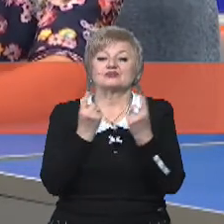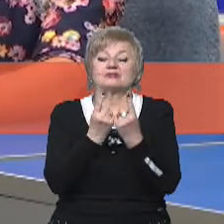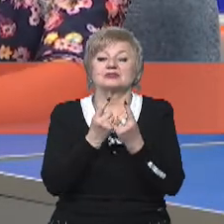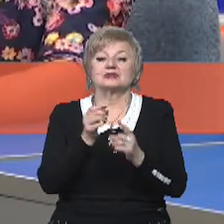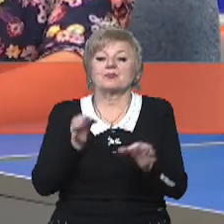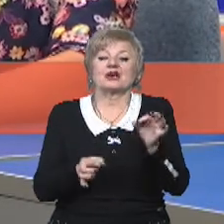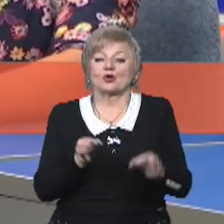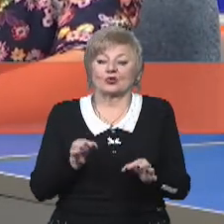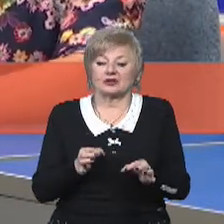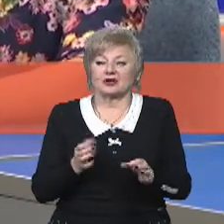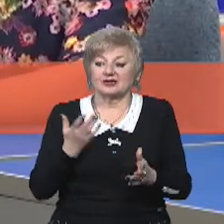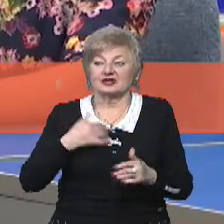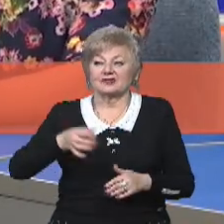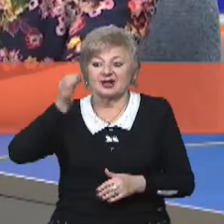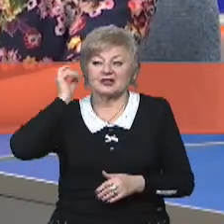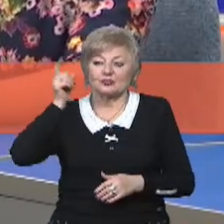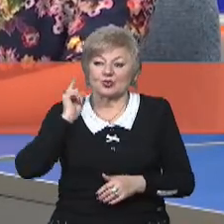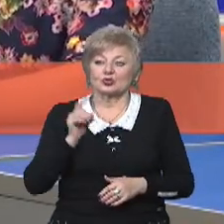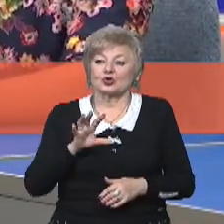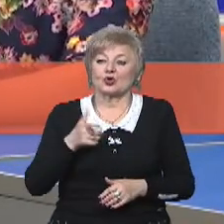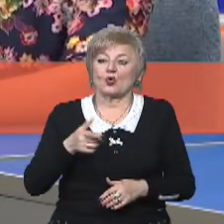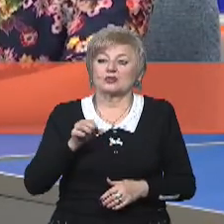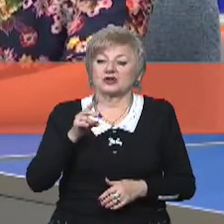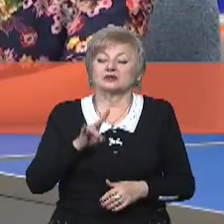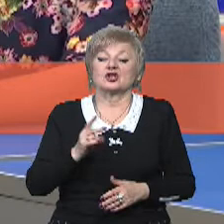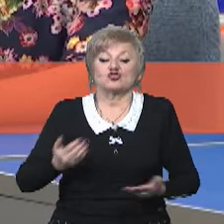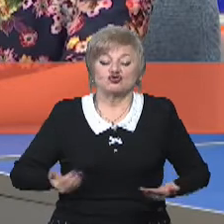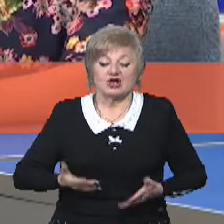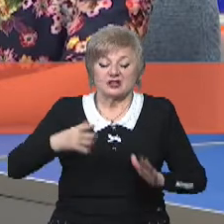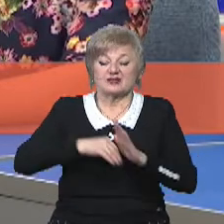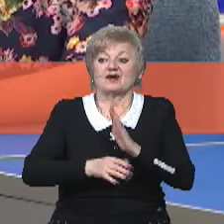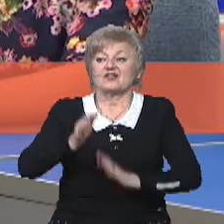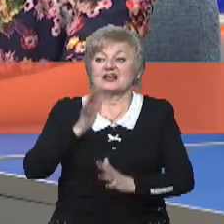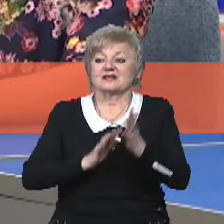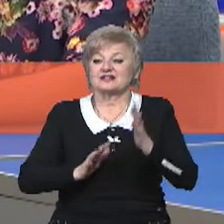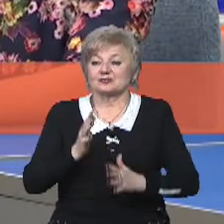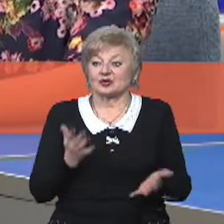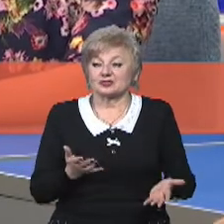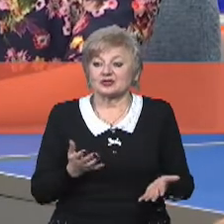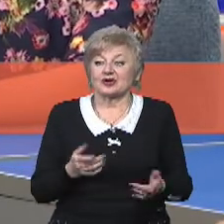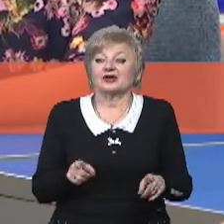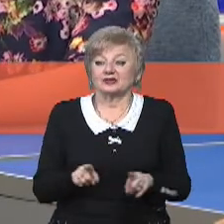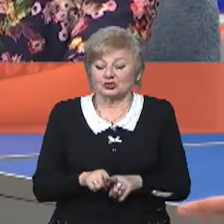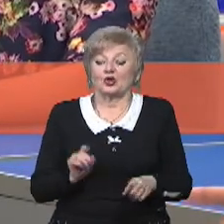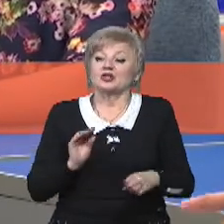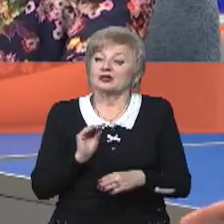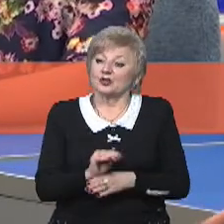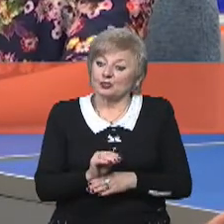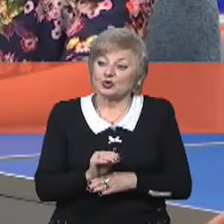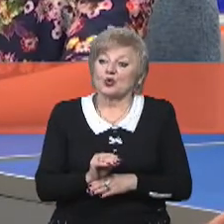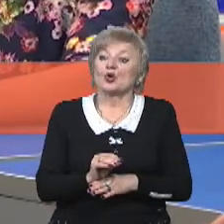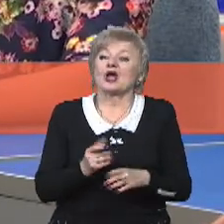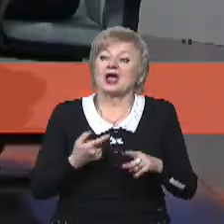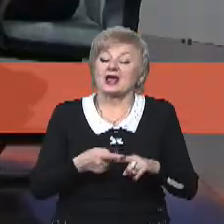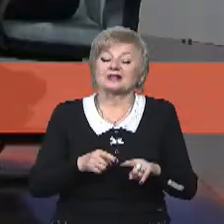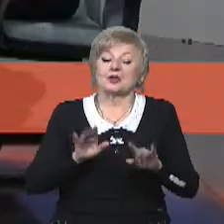Давайте передаємо Олдена «Життя в лісу». Це десь близько до того, що відбувається. Але я додам, що експедиція – це